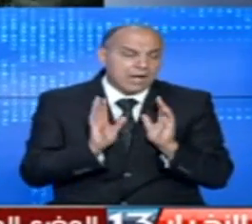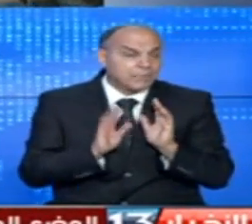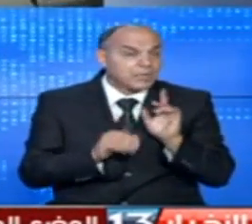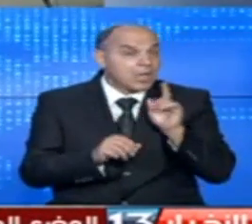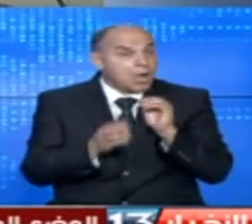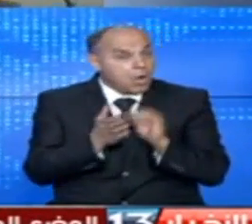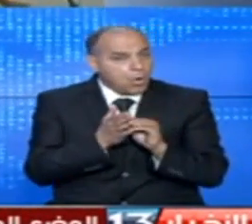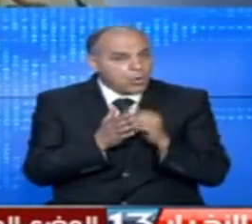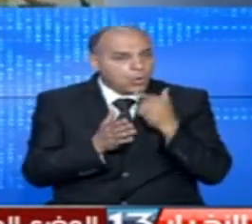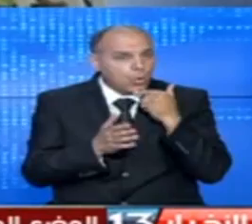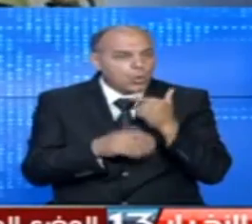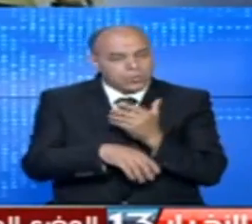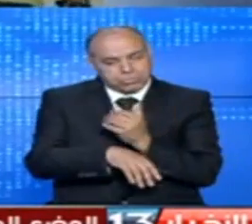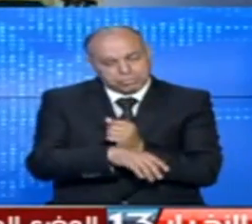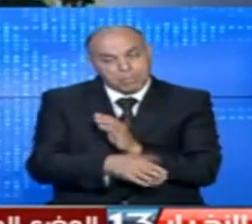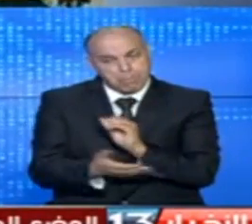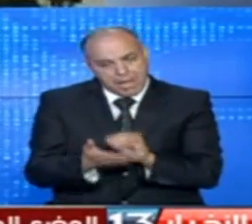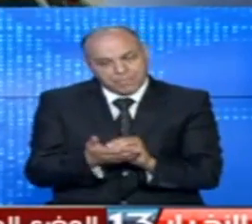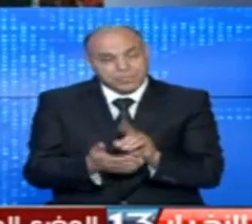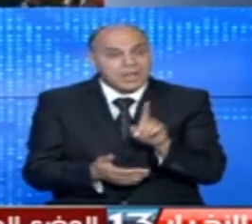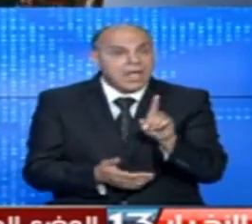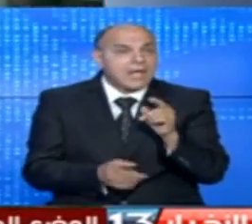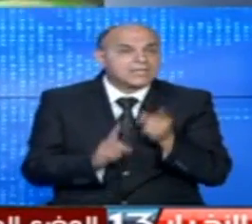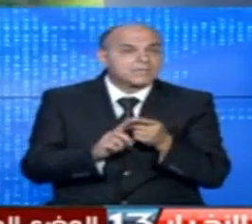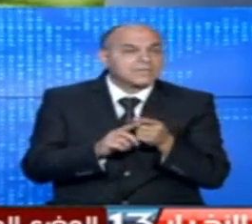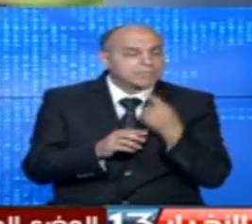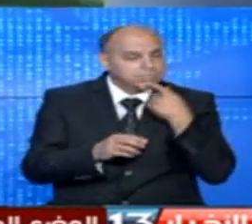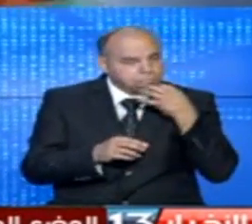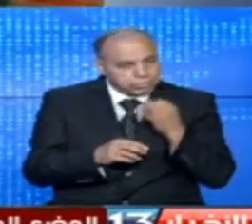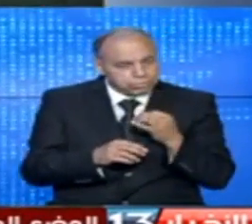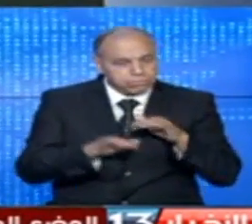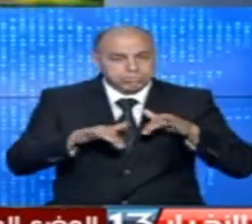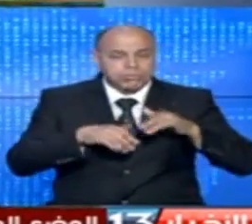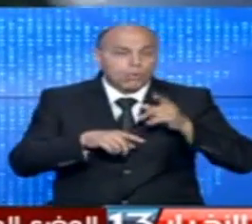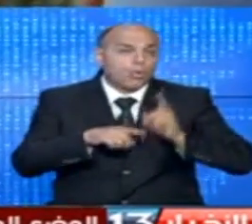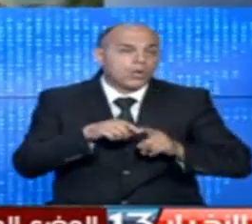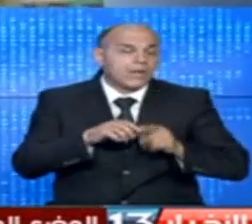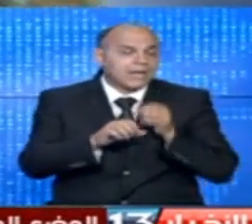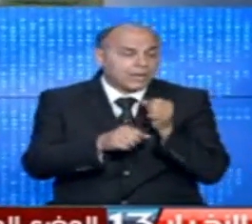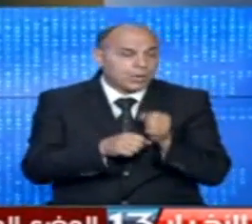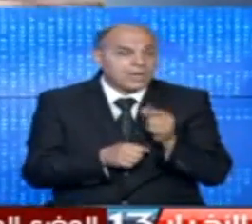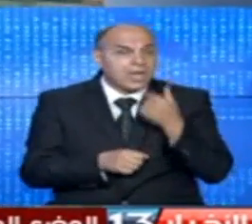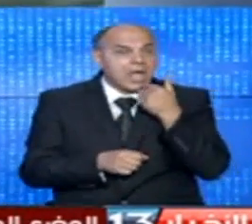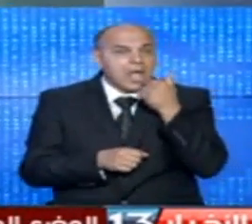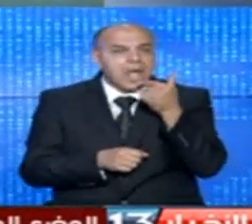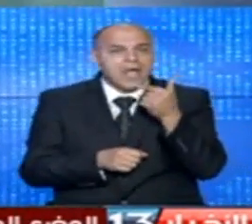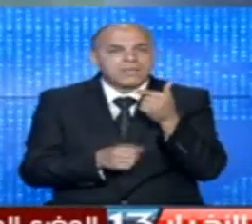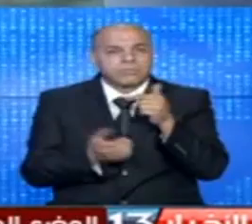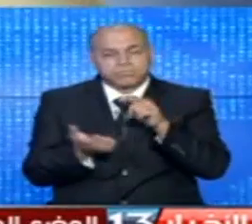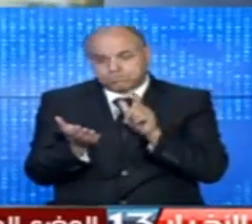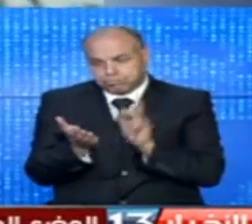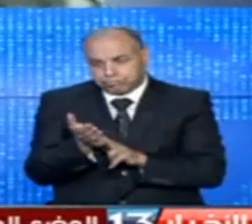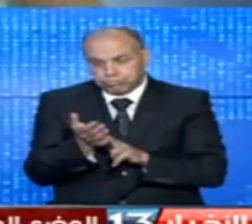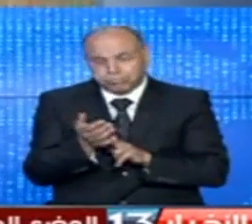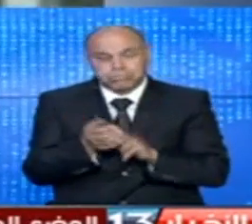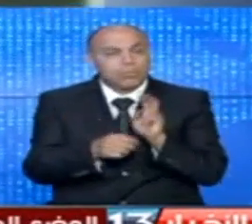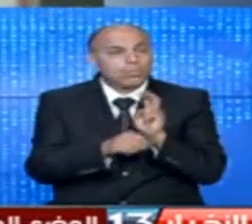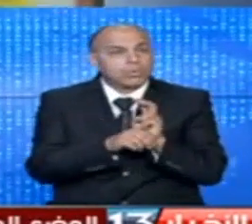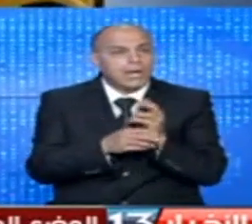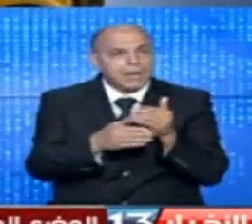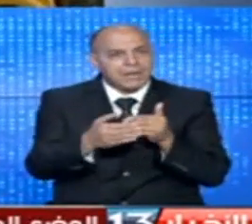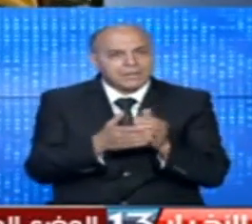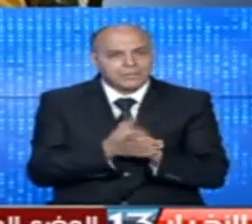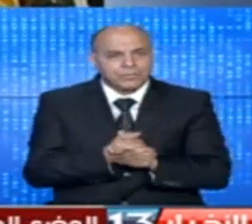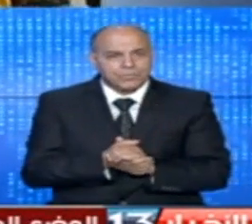بما في ذلك حملة التلقيح. وبخصوص الالتزام بإجراء الحجر الصحي بالقيروان ومدى تطبيقه، تم رصد الوضع عن